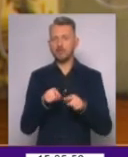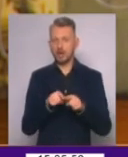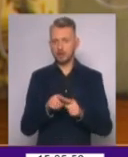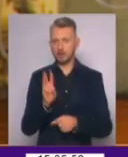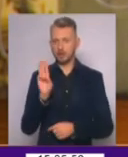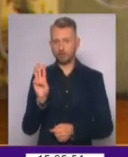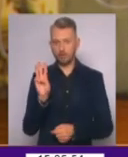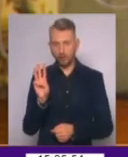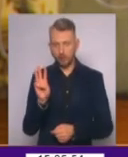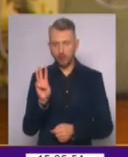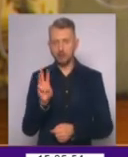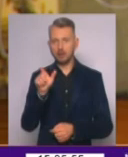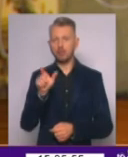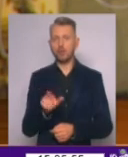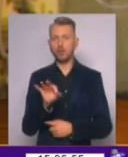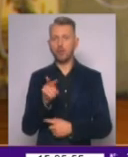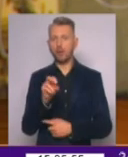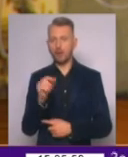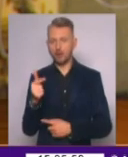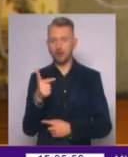«Всеукраїнське об'єднання «Свобода» пан Олег Гелевей,